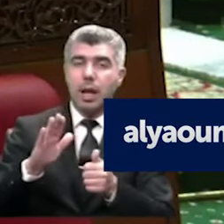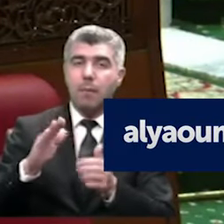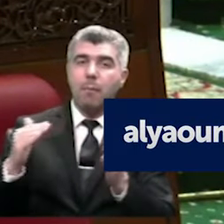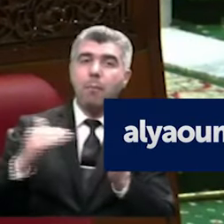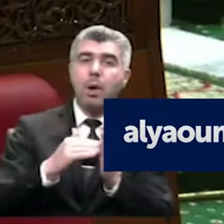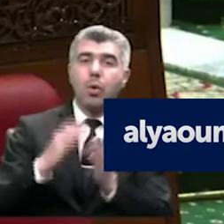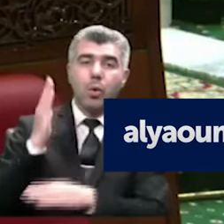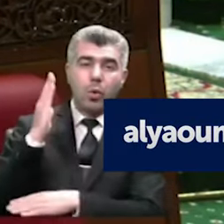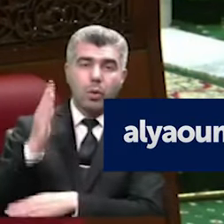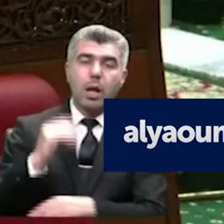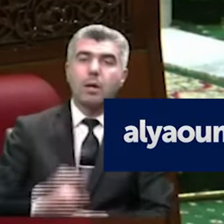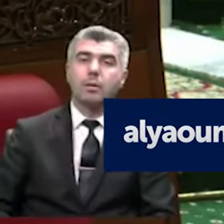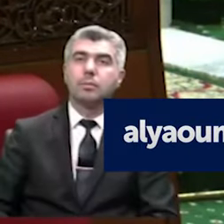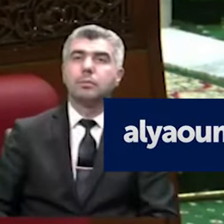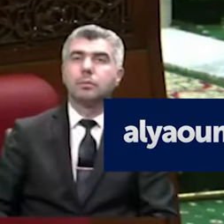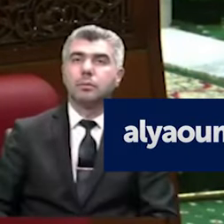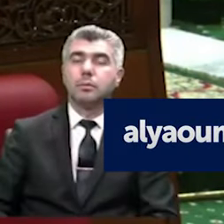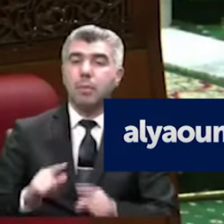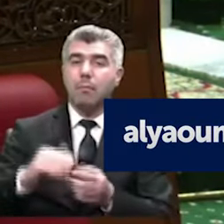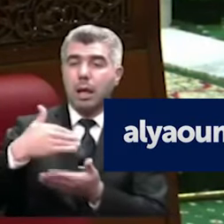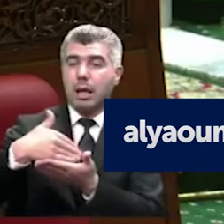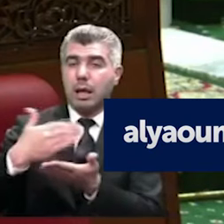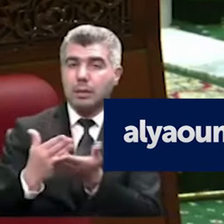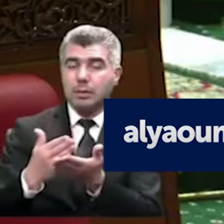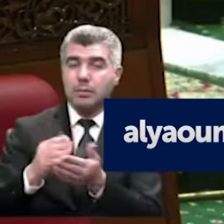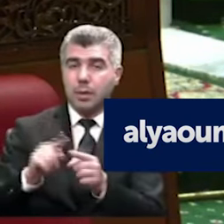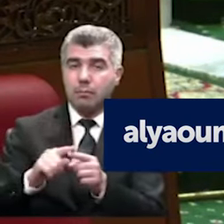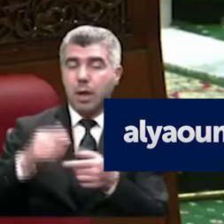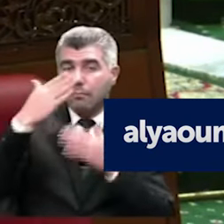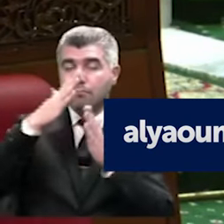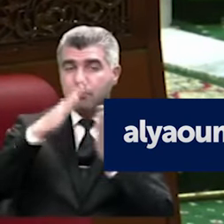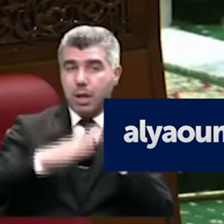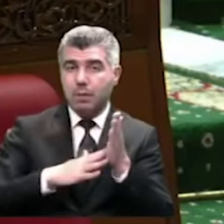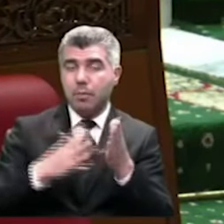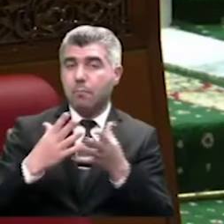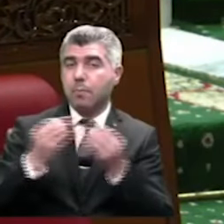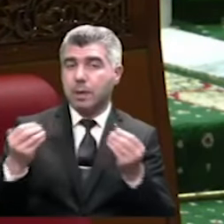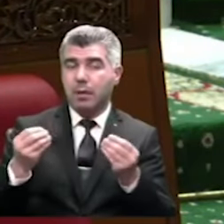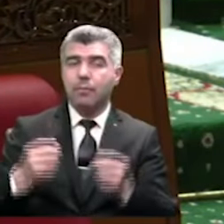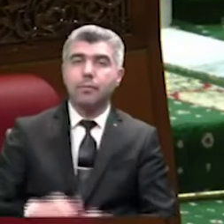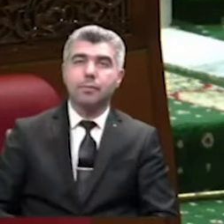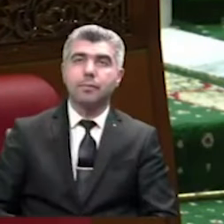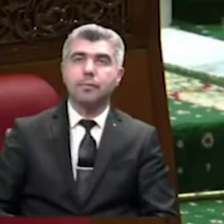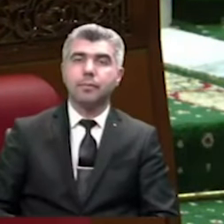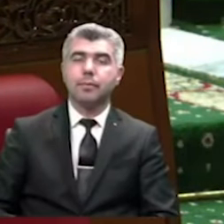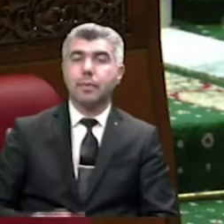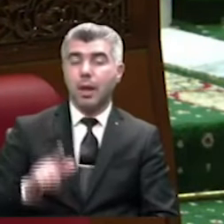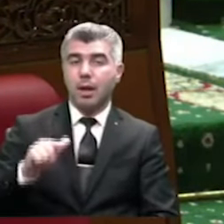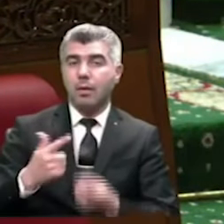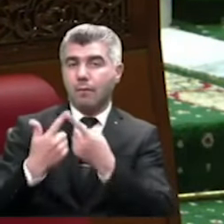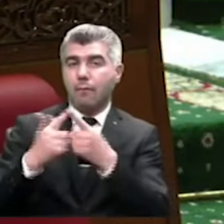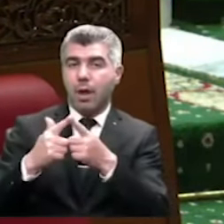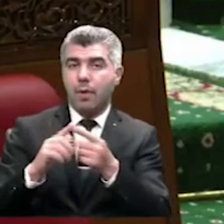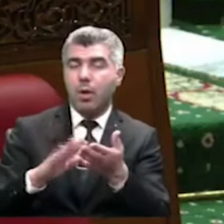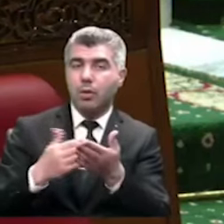هكتار، واعتبارا لتوزيعها الجغرافي الذي يهم مجموعة التراب الوطني، وكذلك تنوع خصائصها